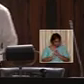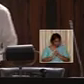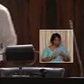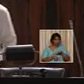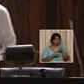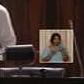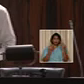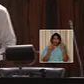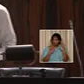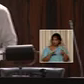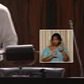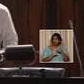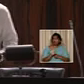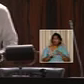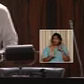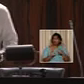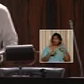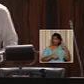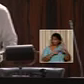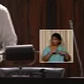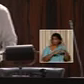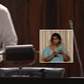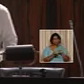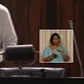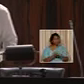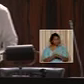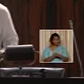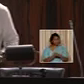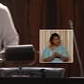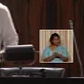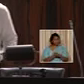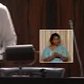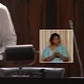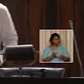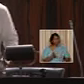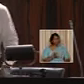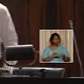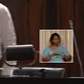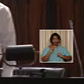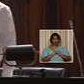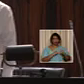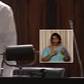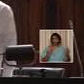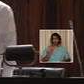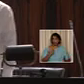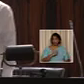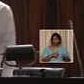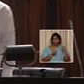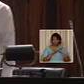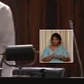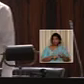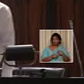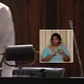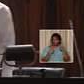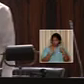धनमी निधास्करा मे वसर गणनाभक्ति से योजना कला मे क्रियात्मक इन सबत